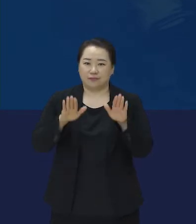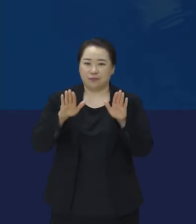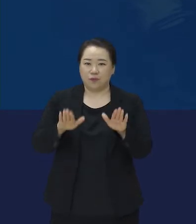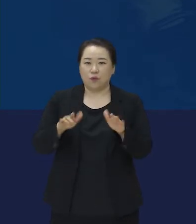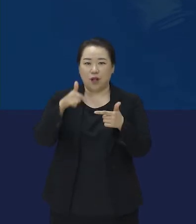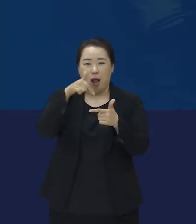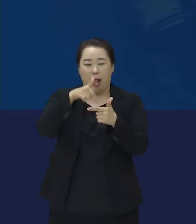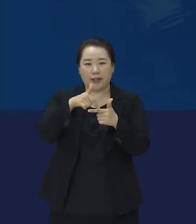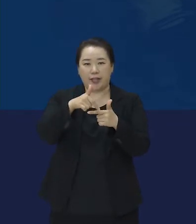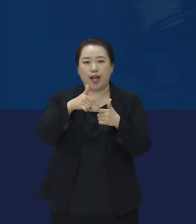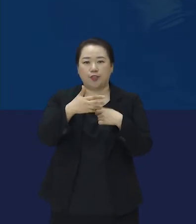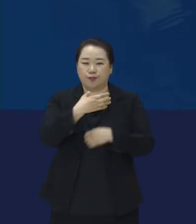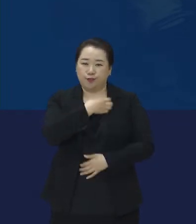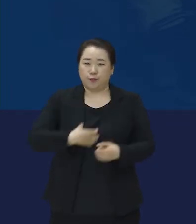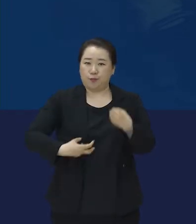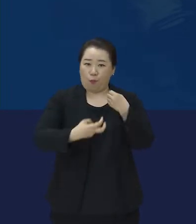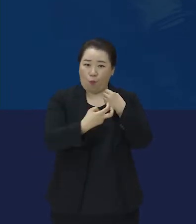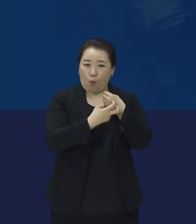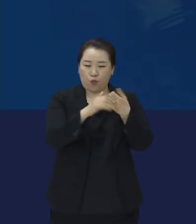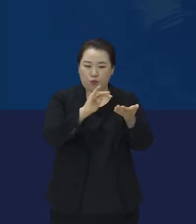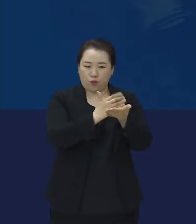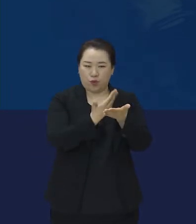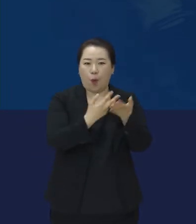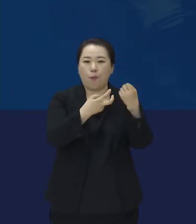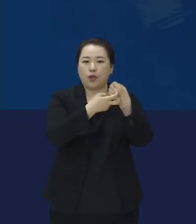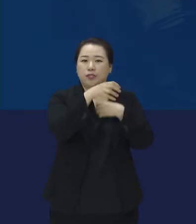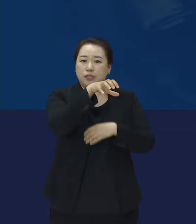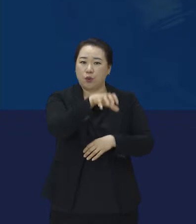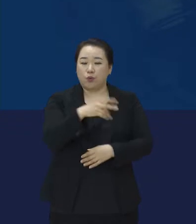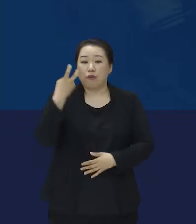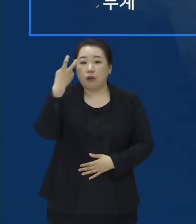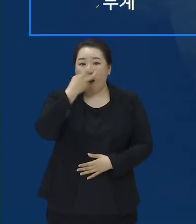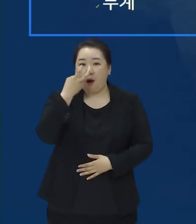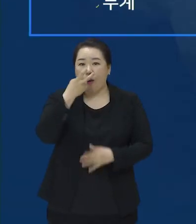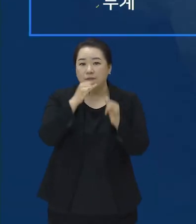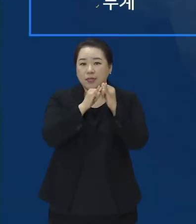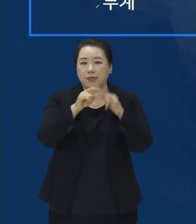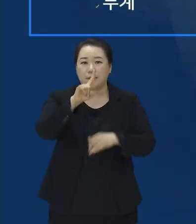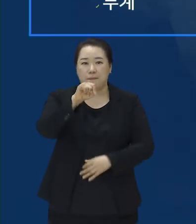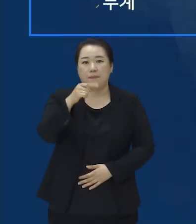강남구 보건소 선별진료소가 실시한 검사자는